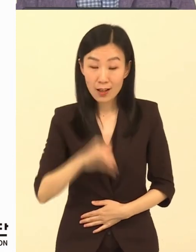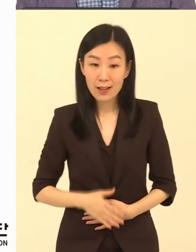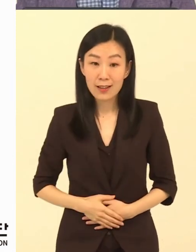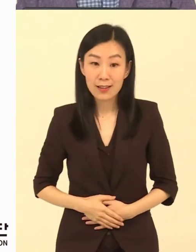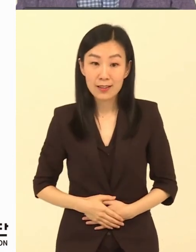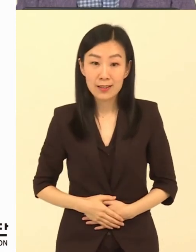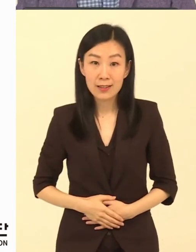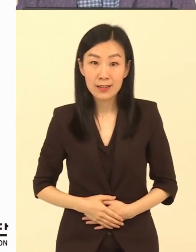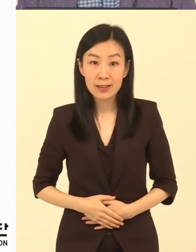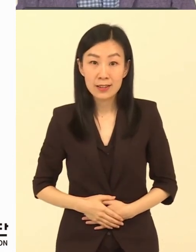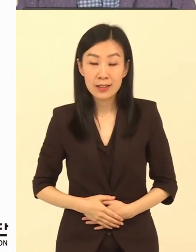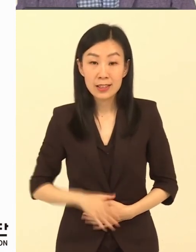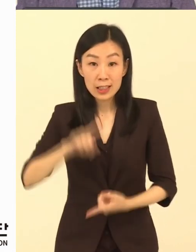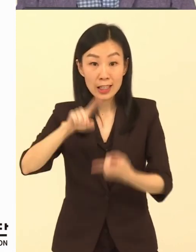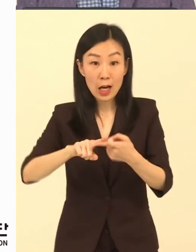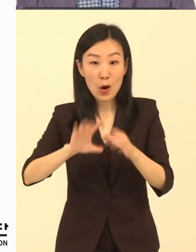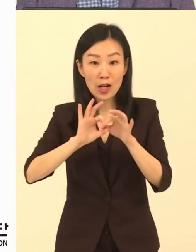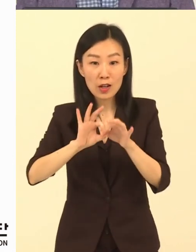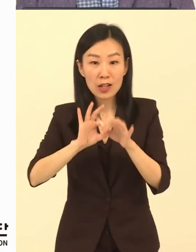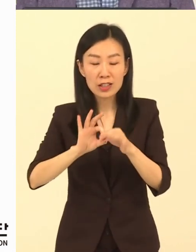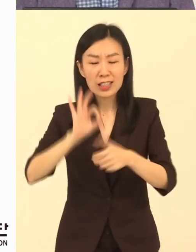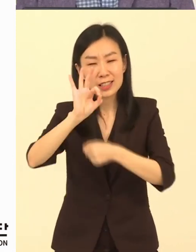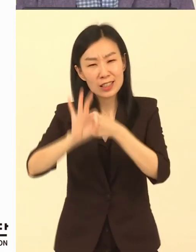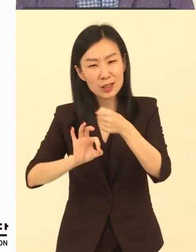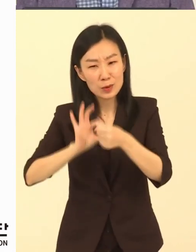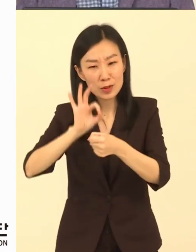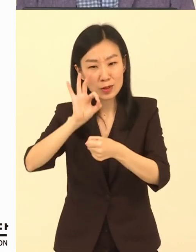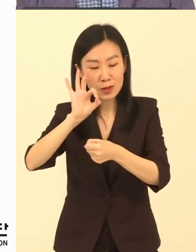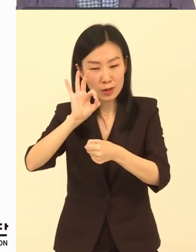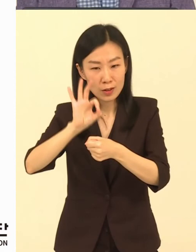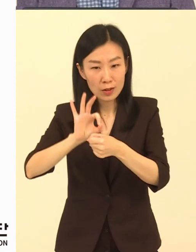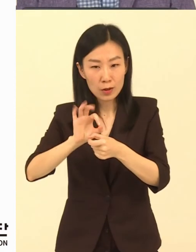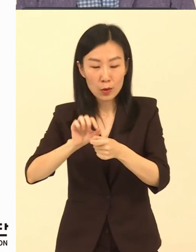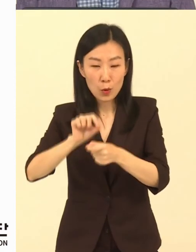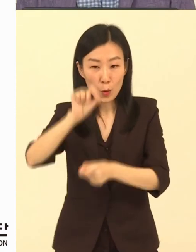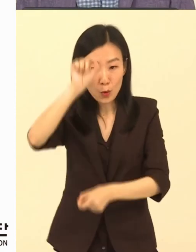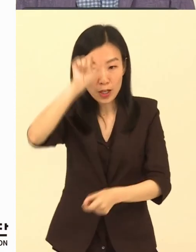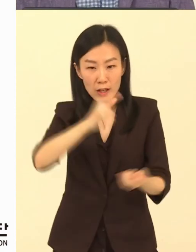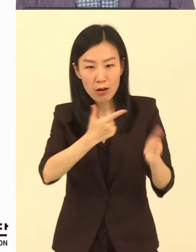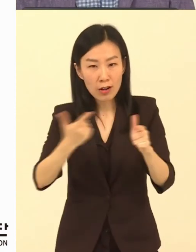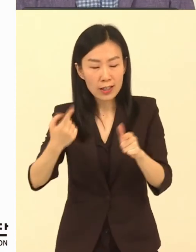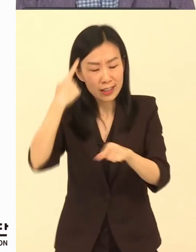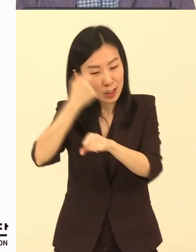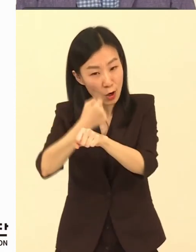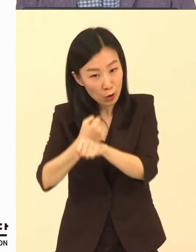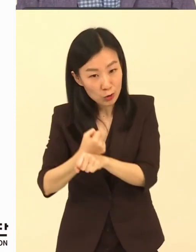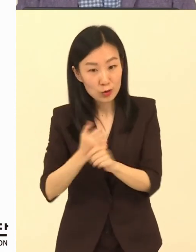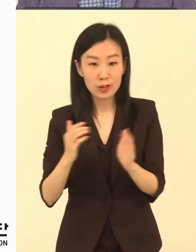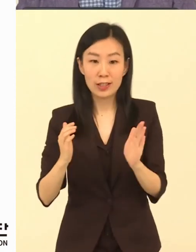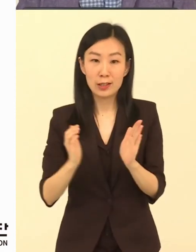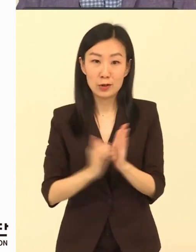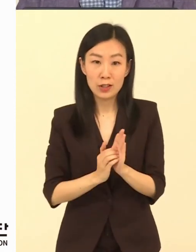이와 관련되어 지난 10여 년간 다양한 임상 연구가 진행되어 왔습니다. 그